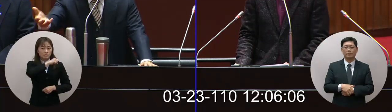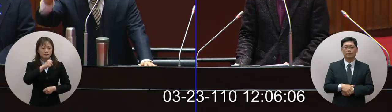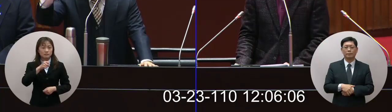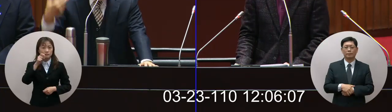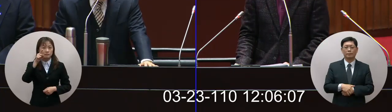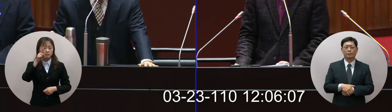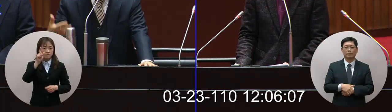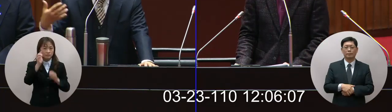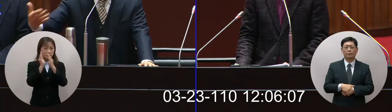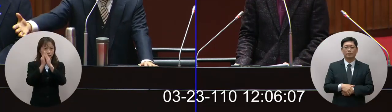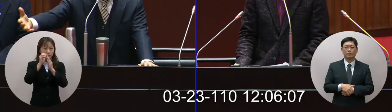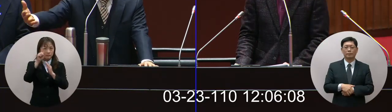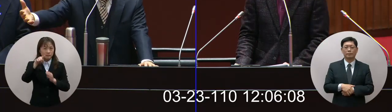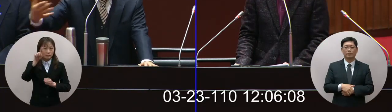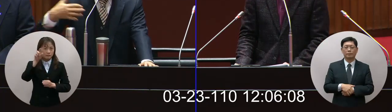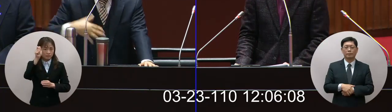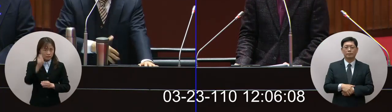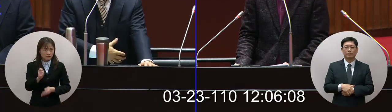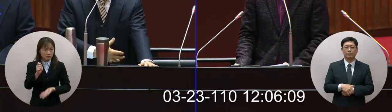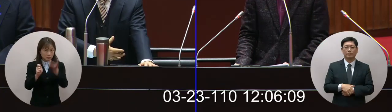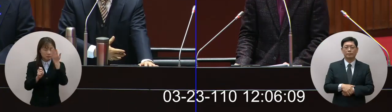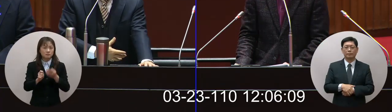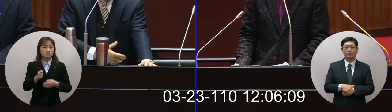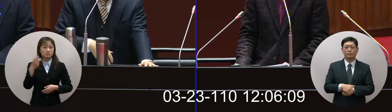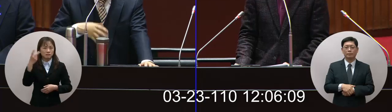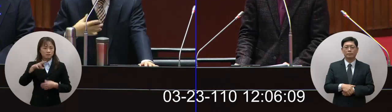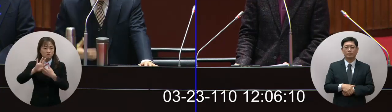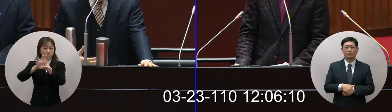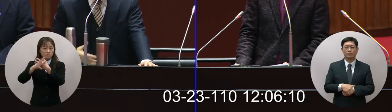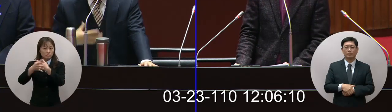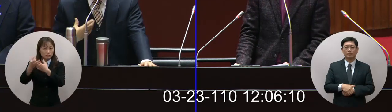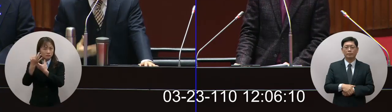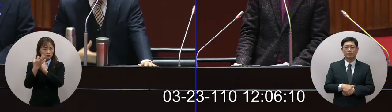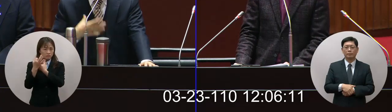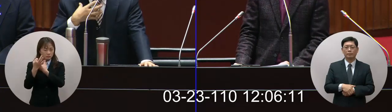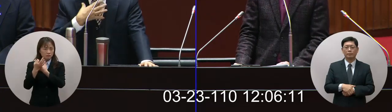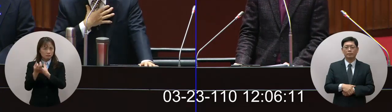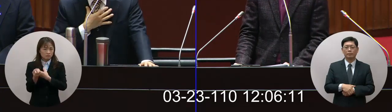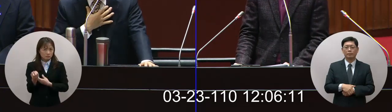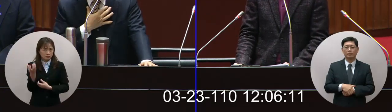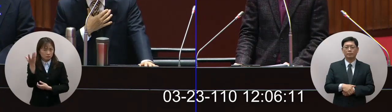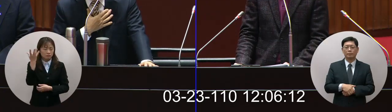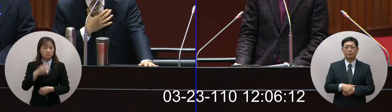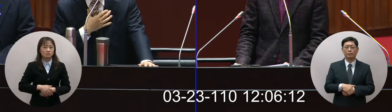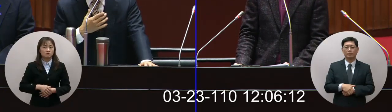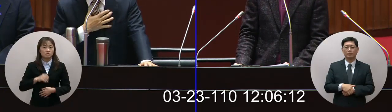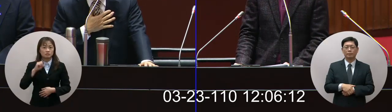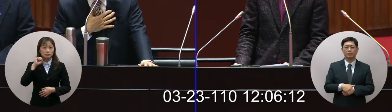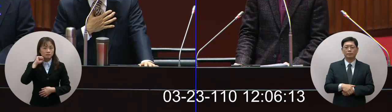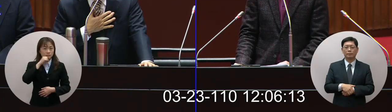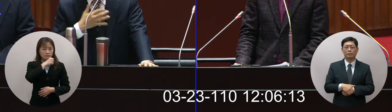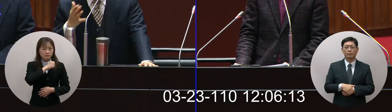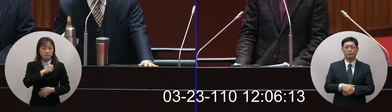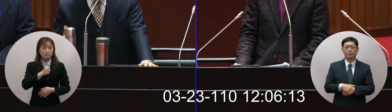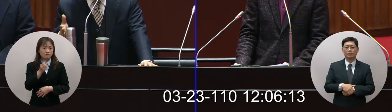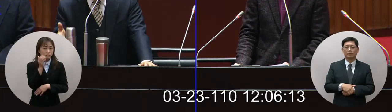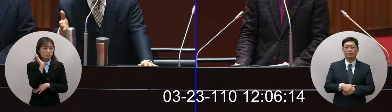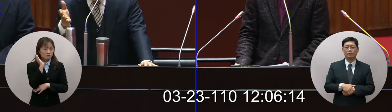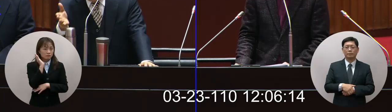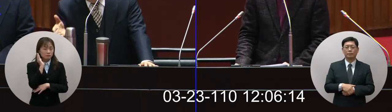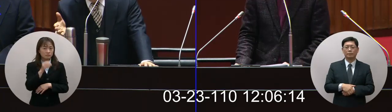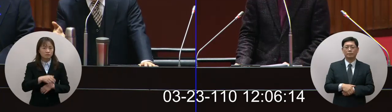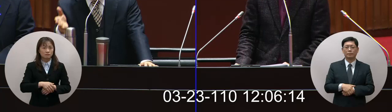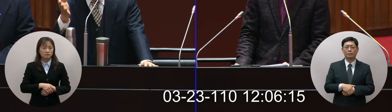1兆1000亿，另外外资也大量投资台湾，而台湾公建我们政府